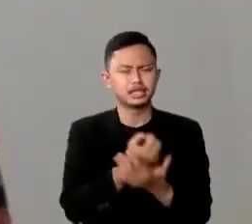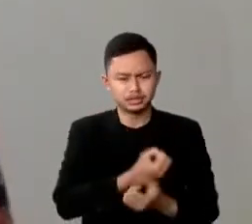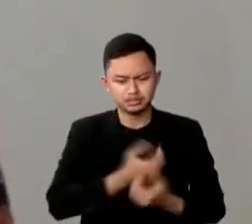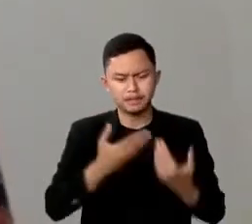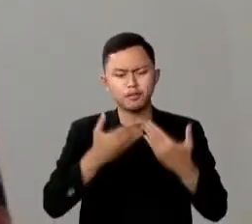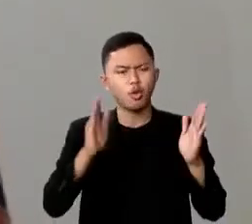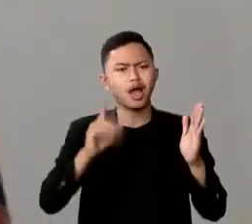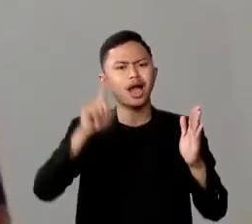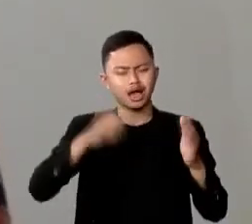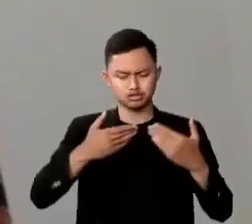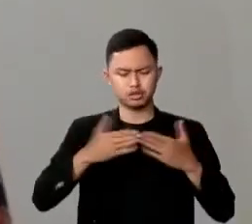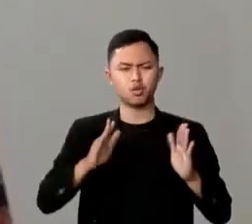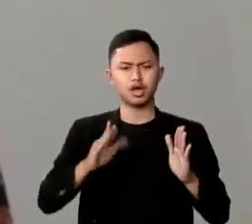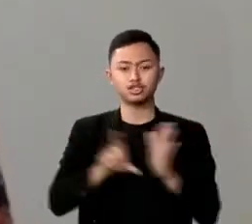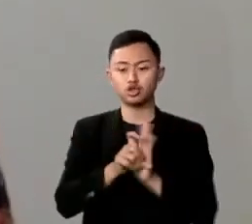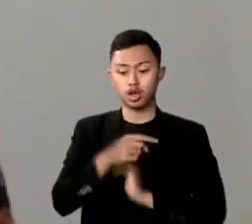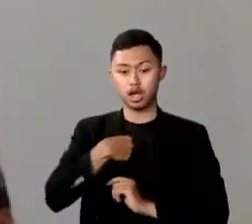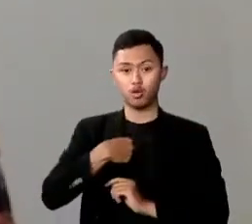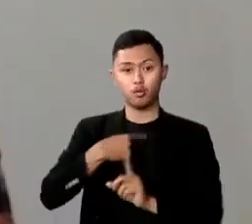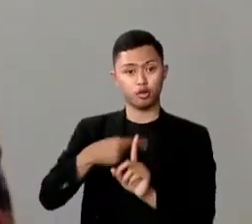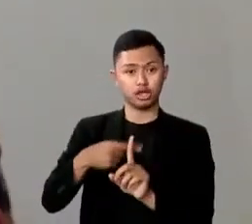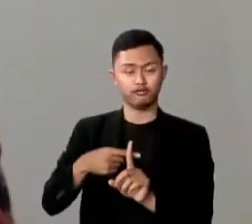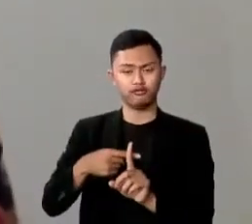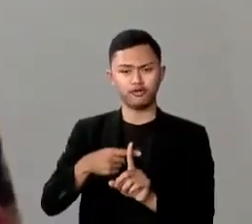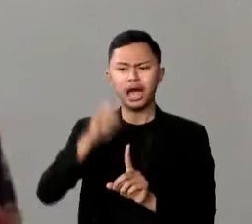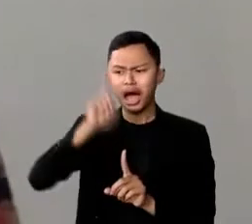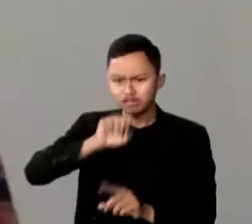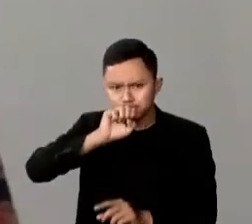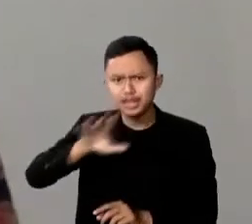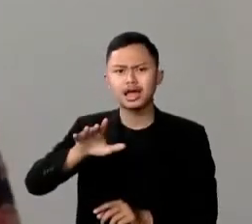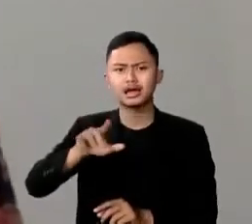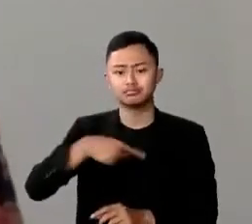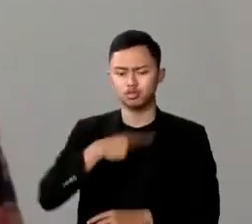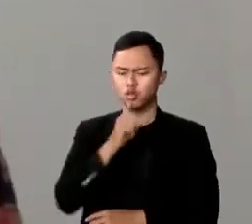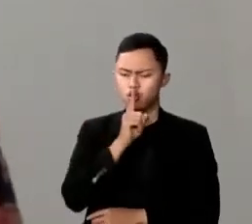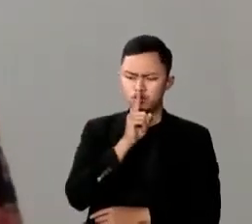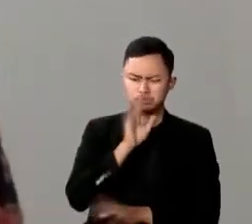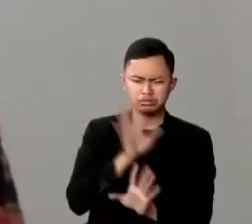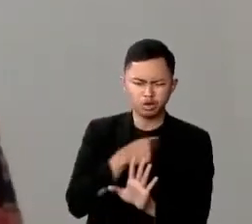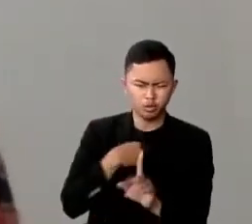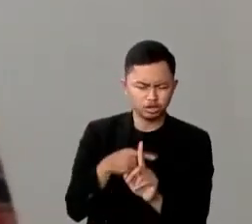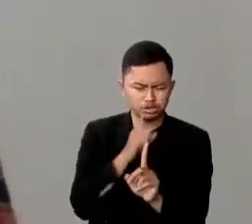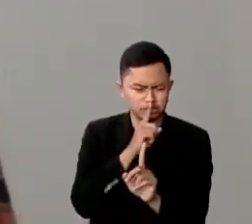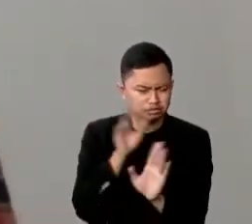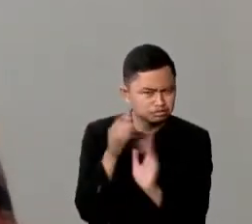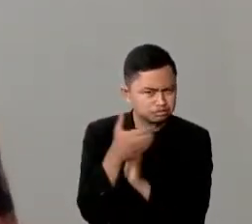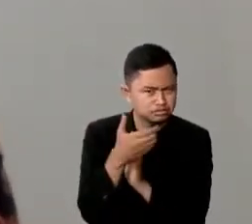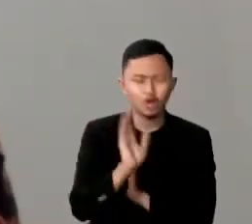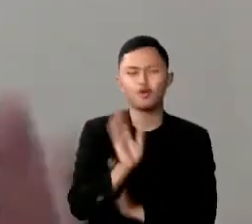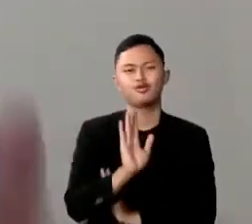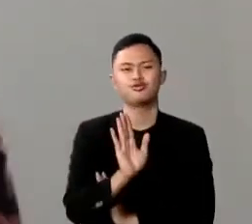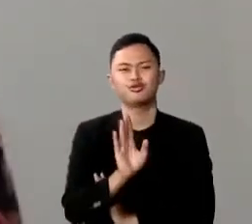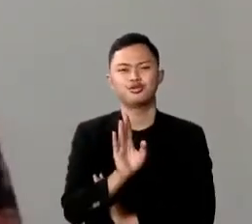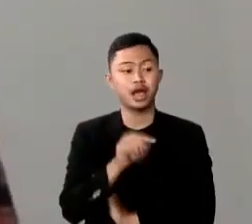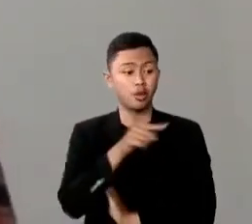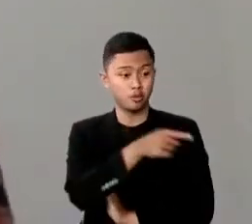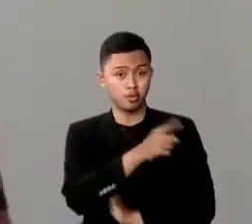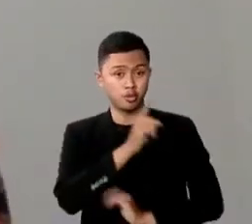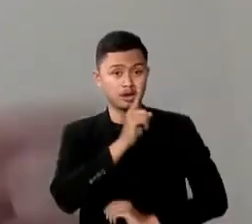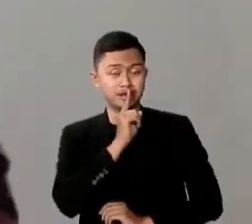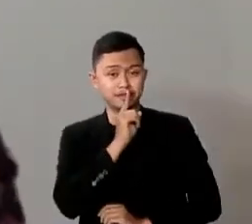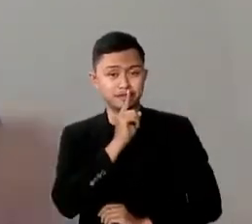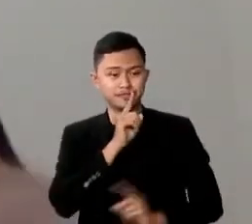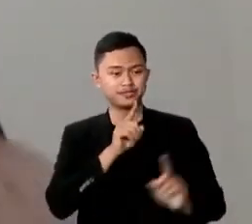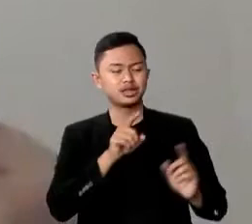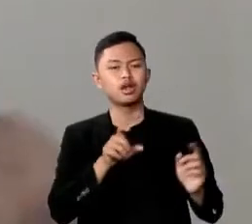Jadi kalau kita positif sebaiknya justru kita memberitahu jangan diem aja kenapa Karena kalau kita diam-diam saja